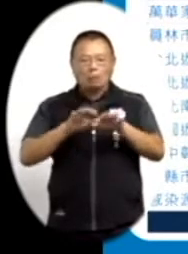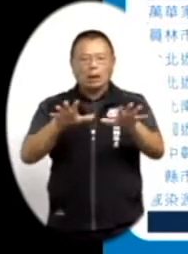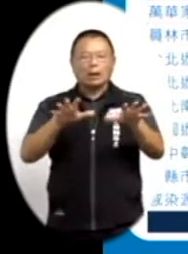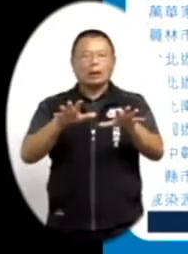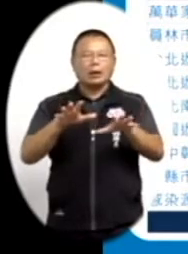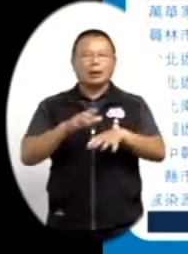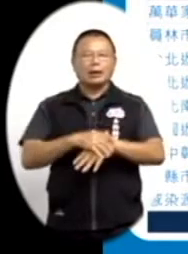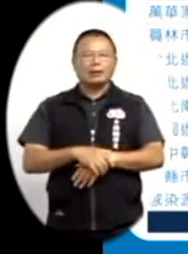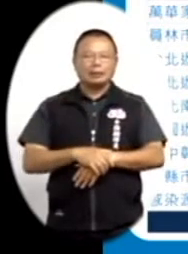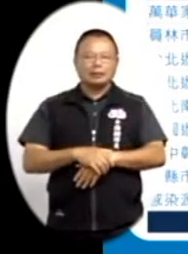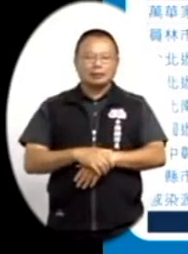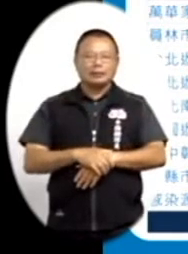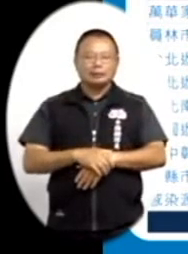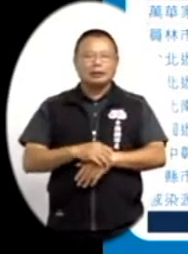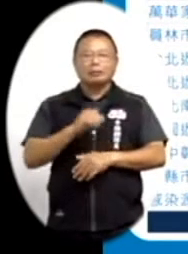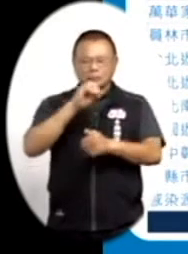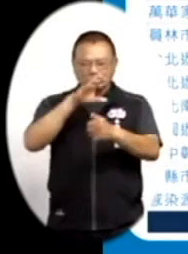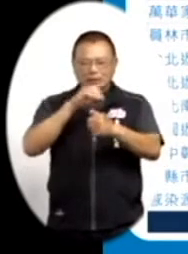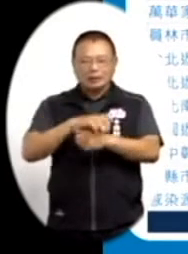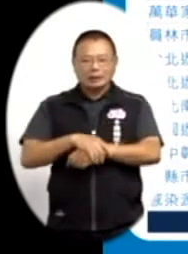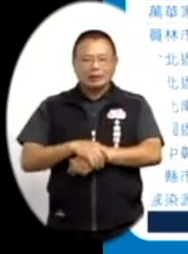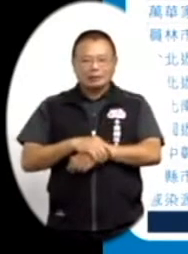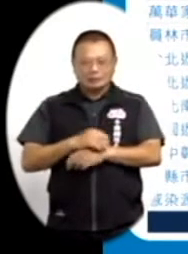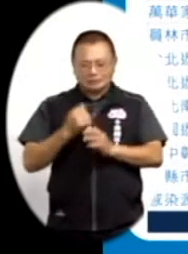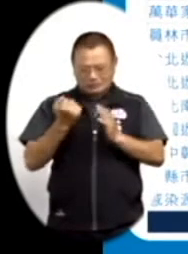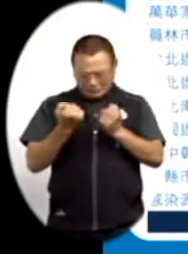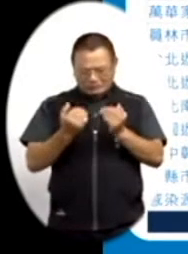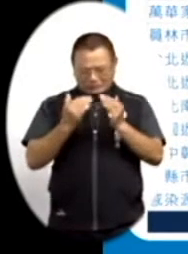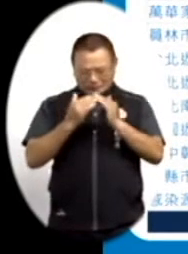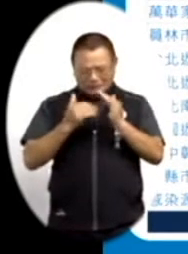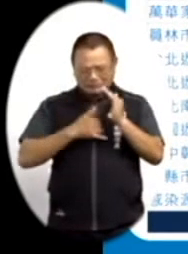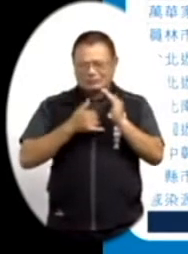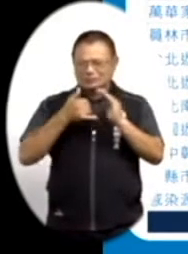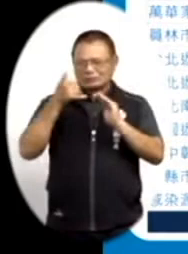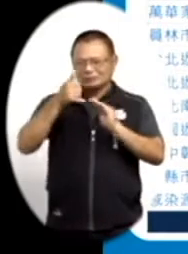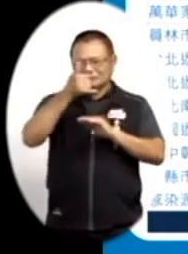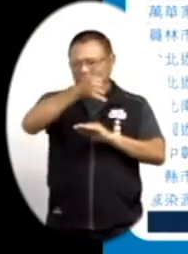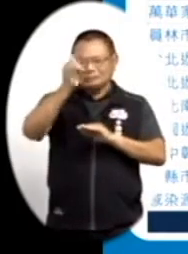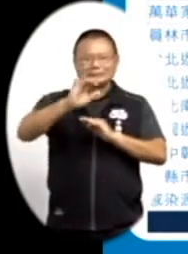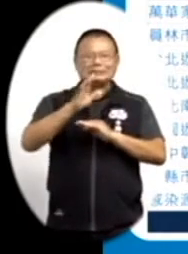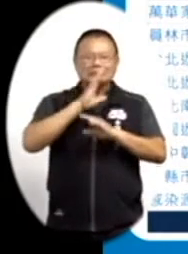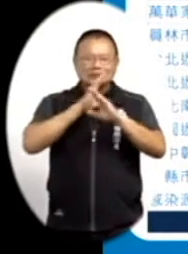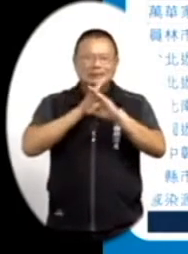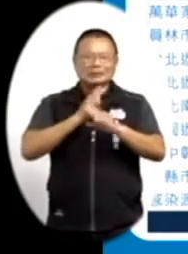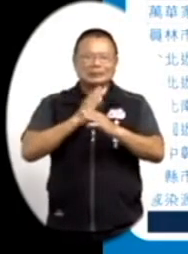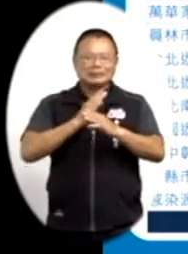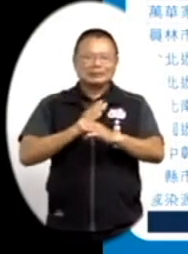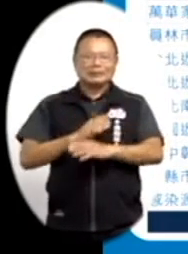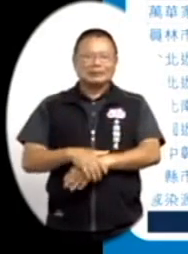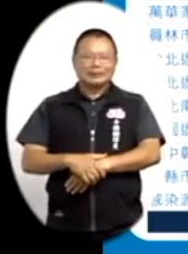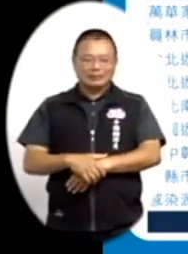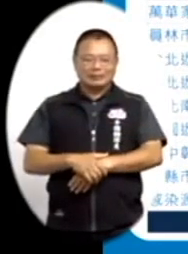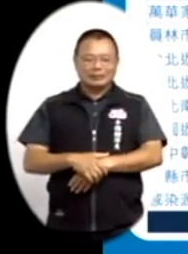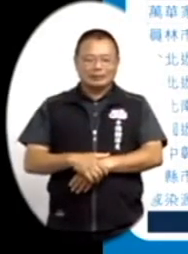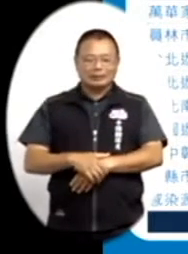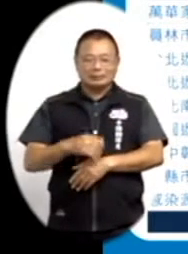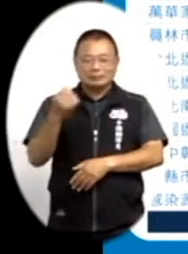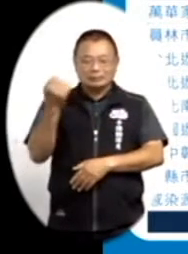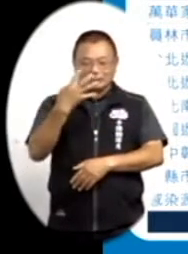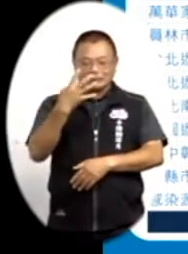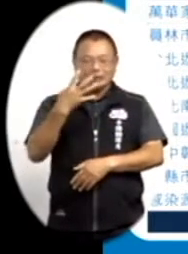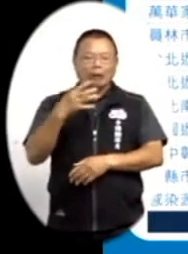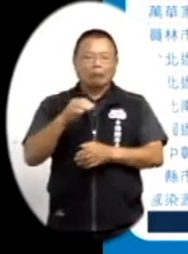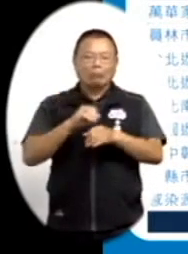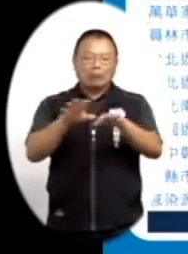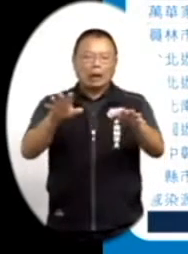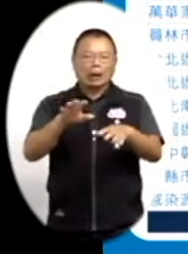聚，这就是为什么我们告诉大家乖乖在家里面不要啪啪走的原因哈，这里就有四个人了